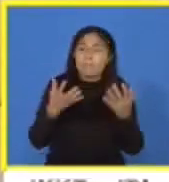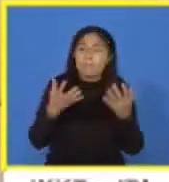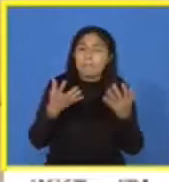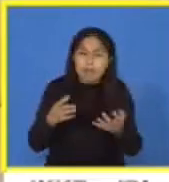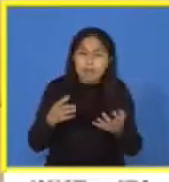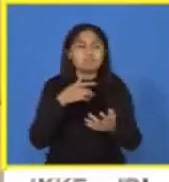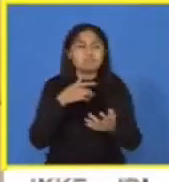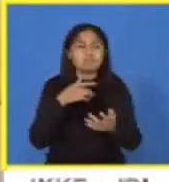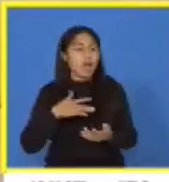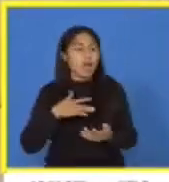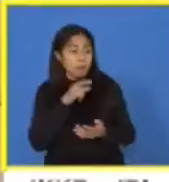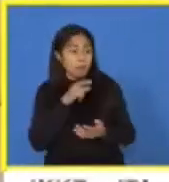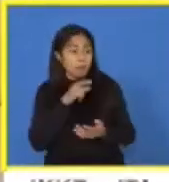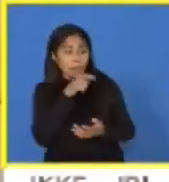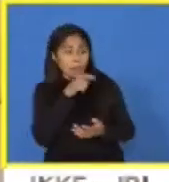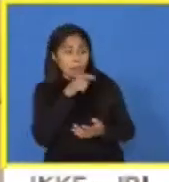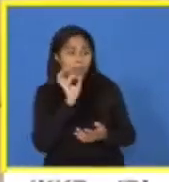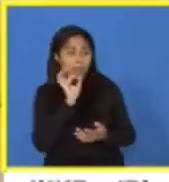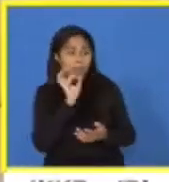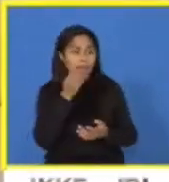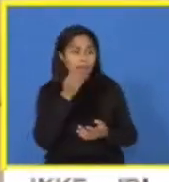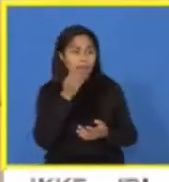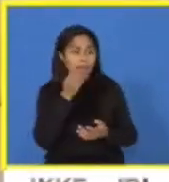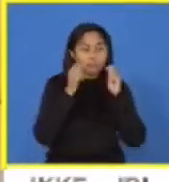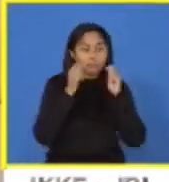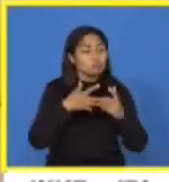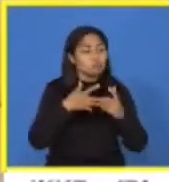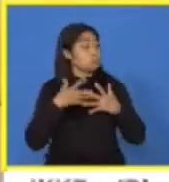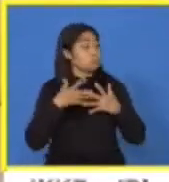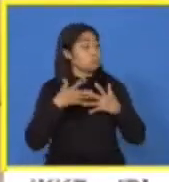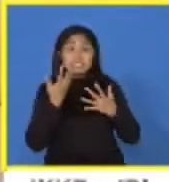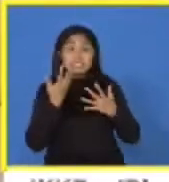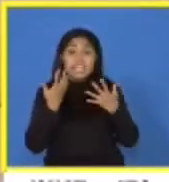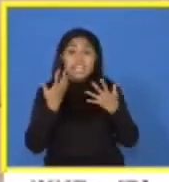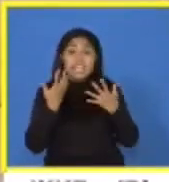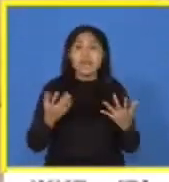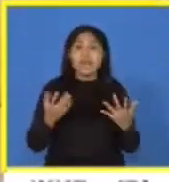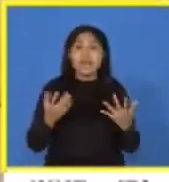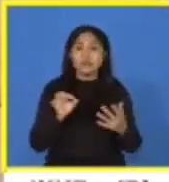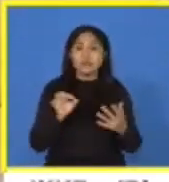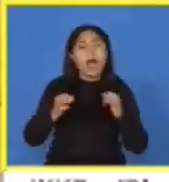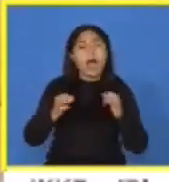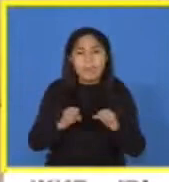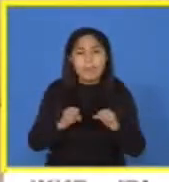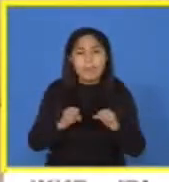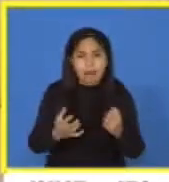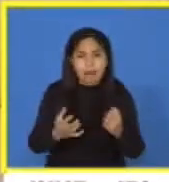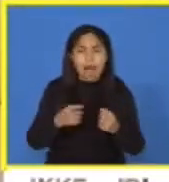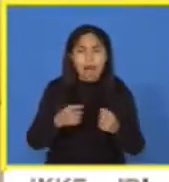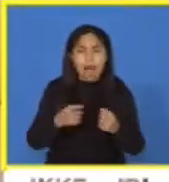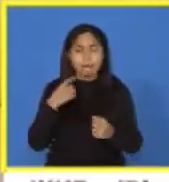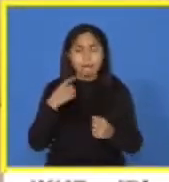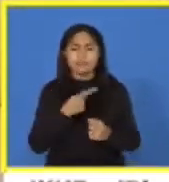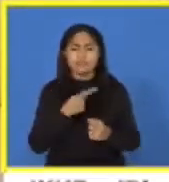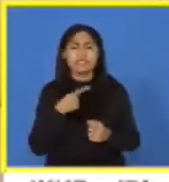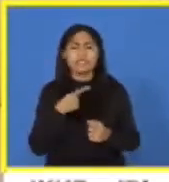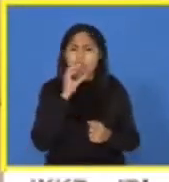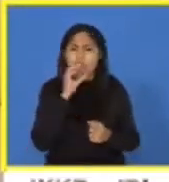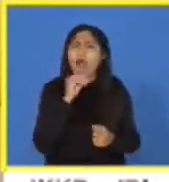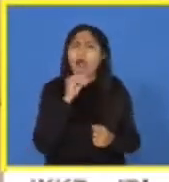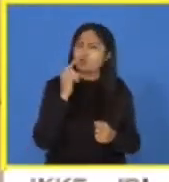sadar, dia bisa memakai masker. Dan kami menghimbau supaya sering mencuci tangan karena aktivitas di